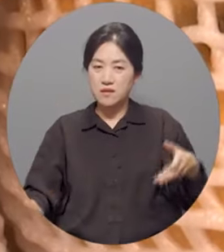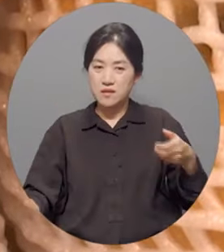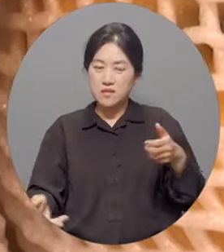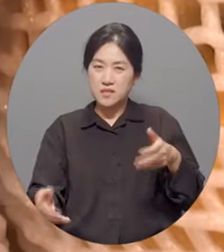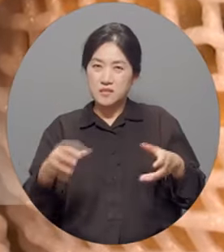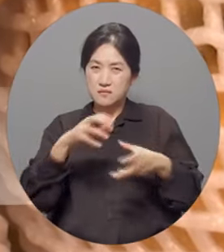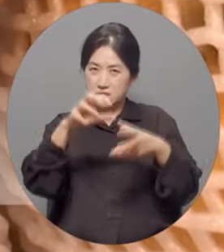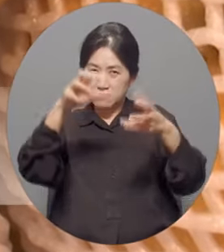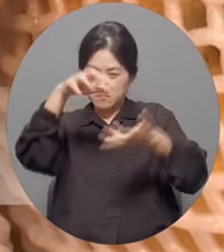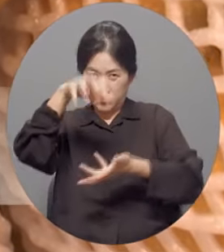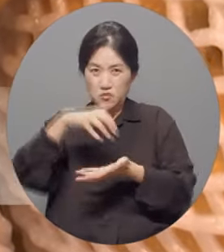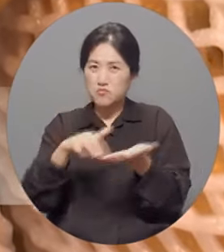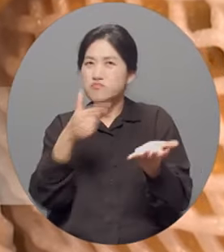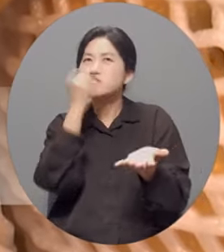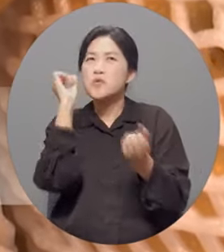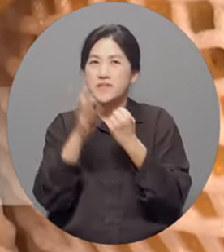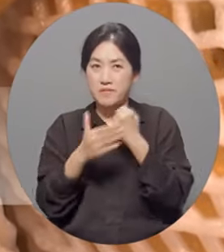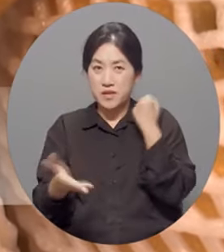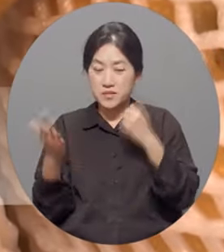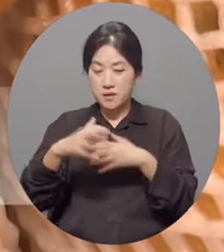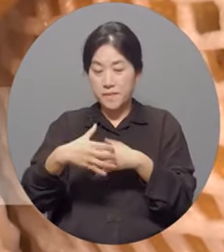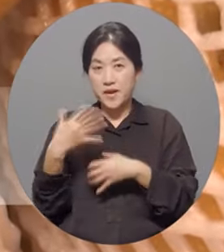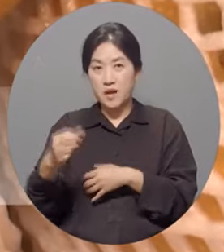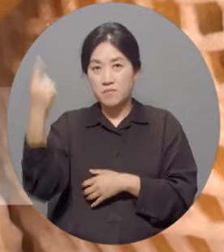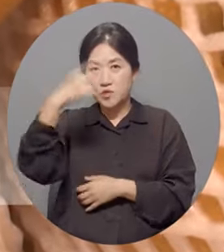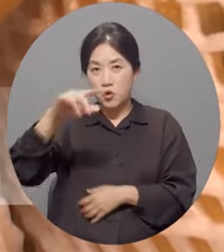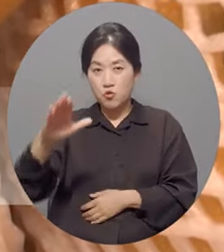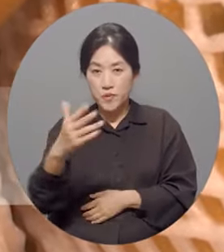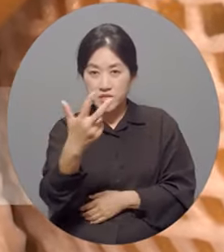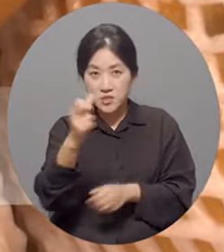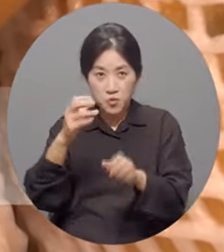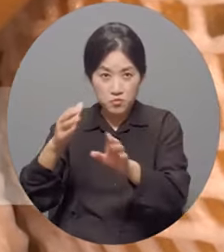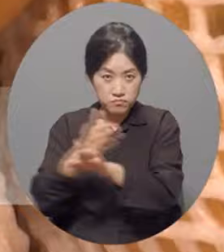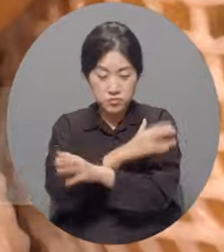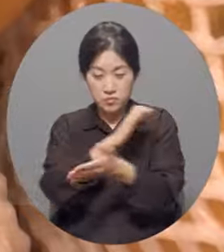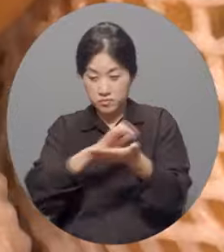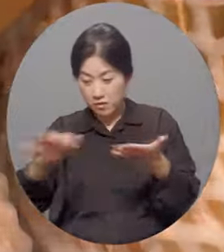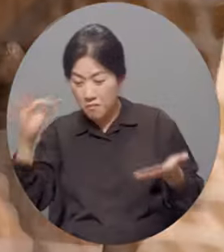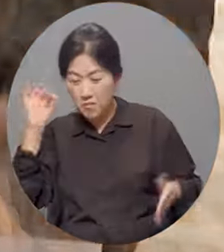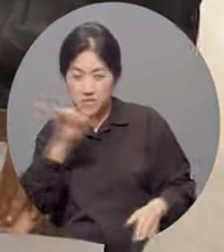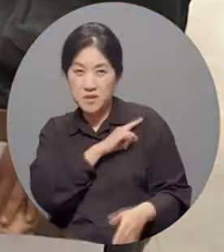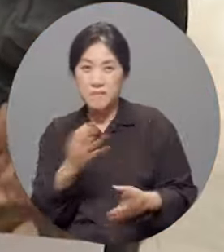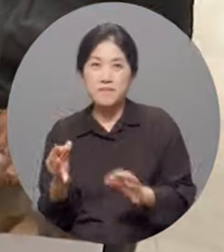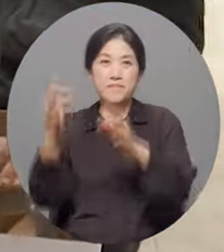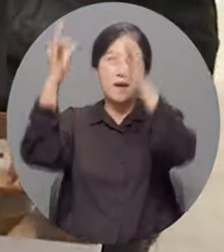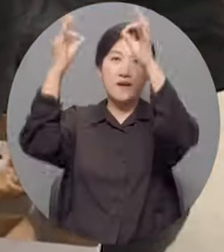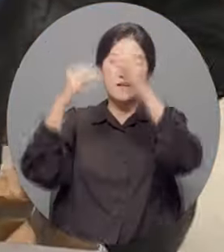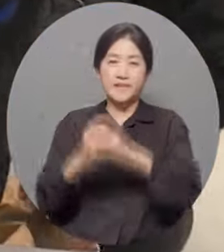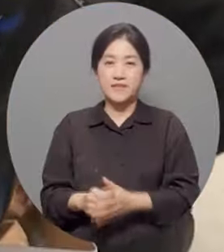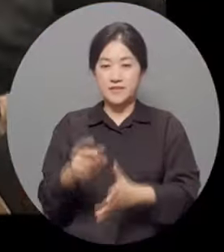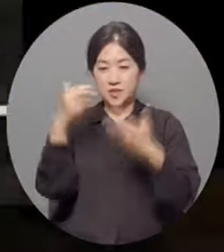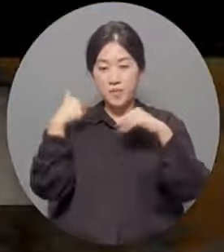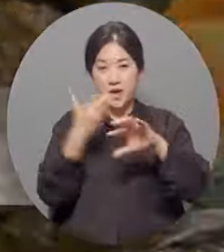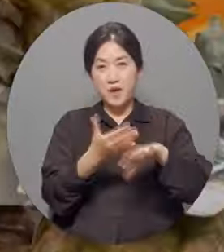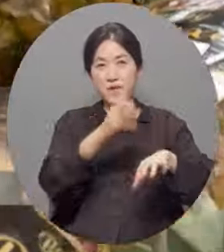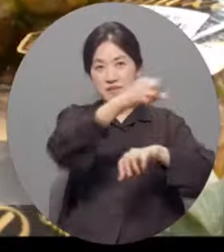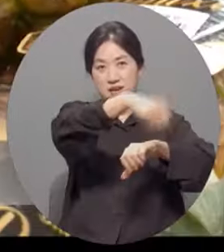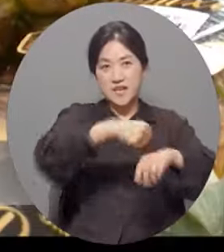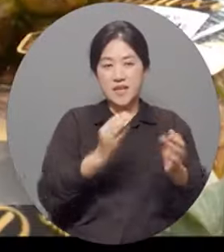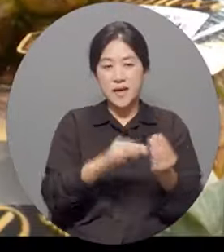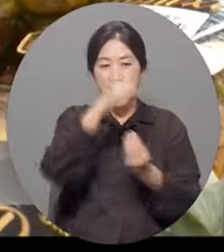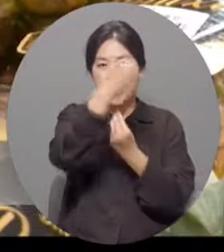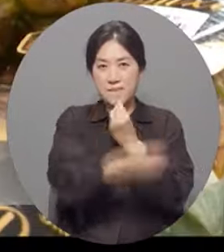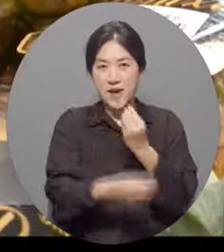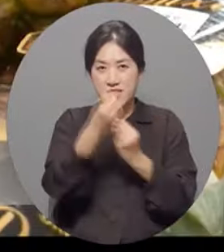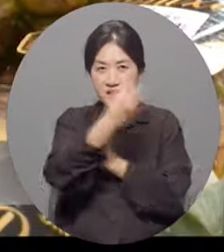때문인데 배 값은 1975년 통계 작성 이래 최대폭으로 올랐습니다. 정부는 해외에서 들여오는 바나나 등